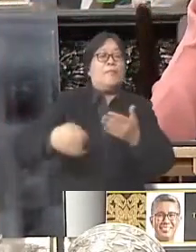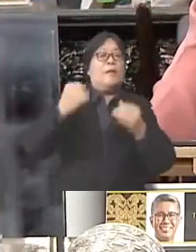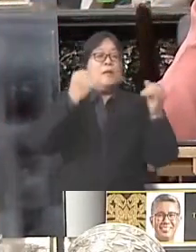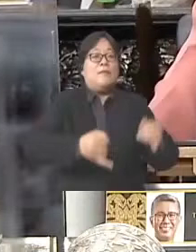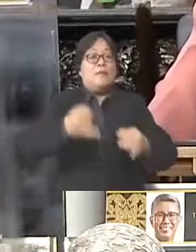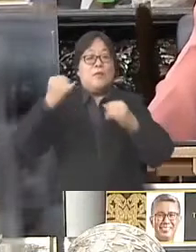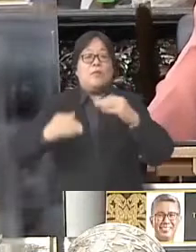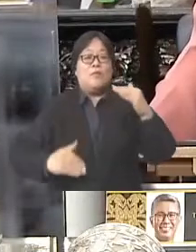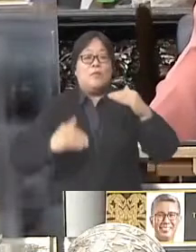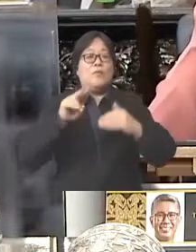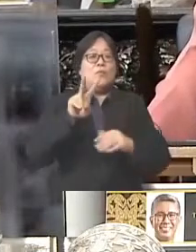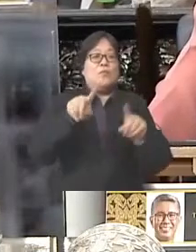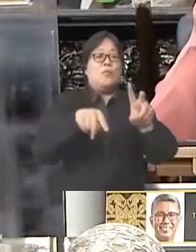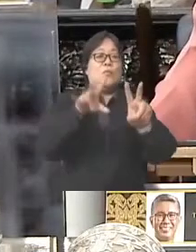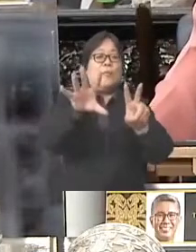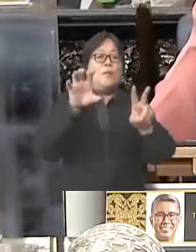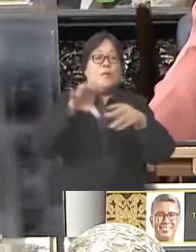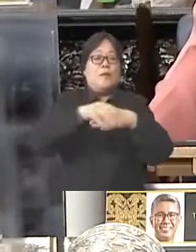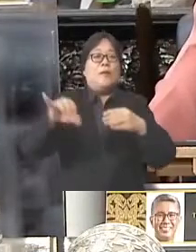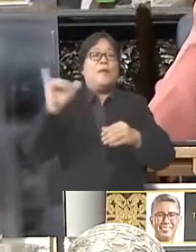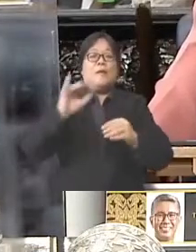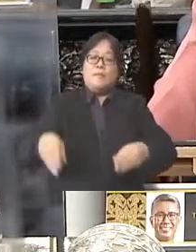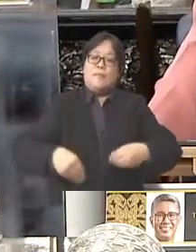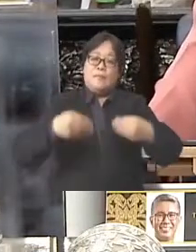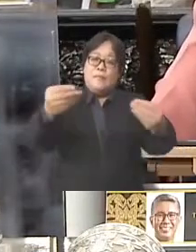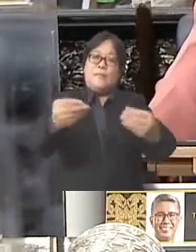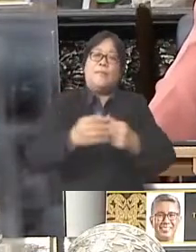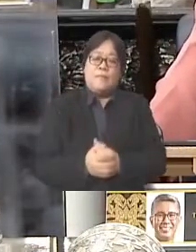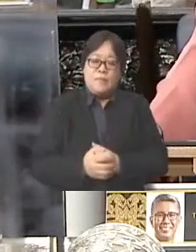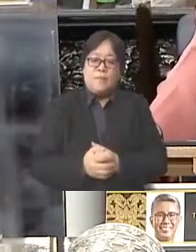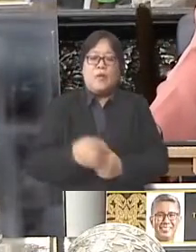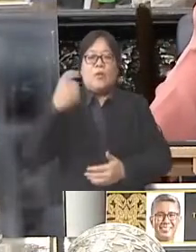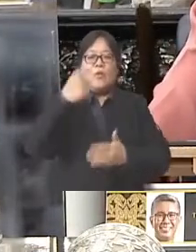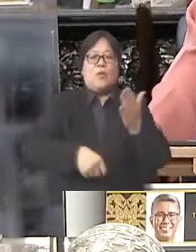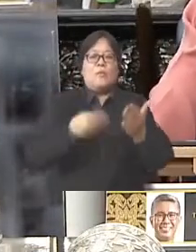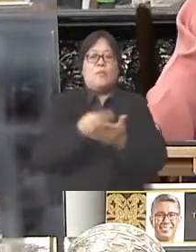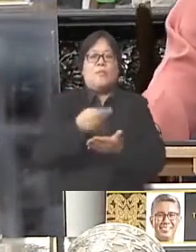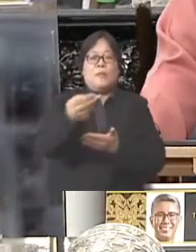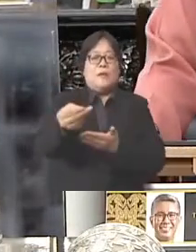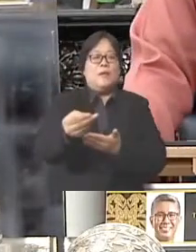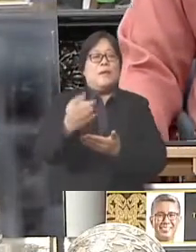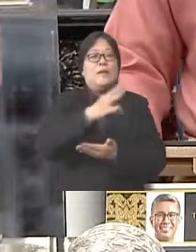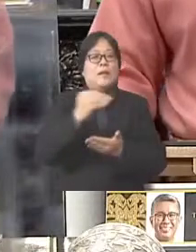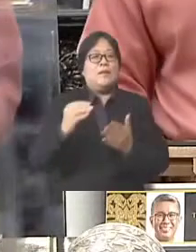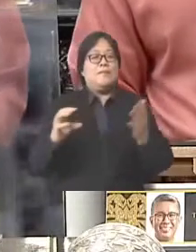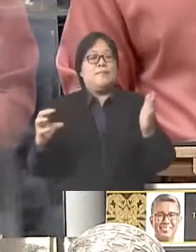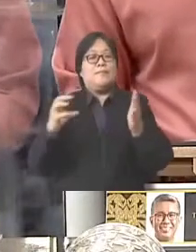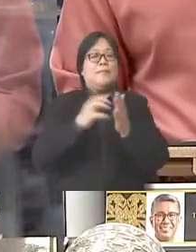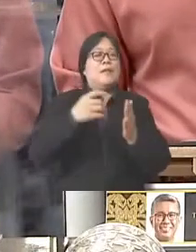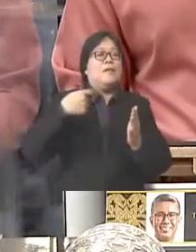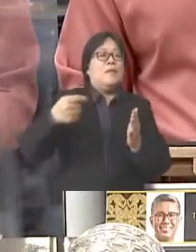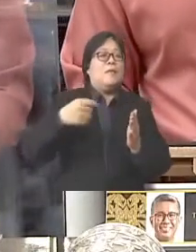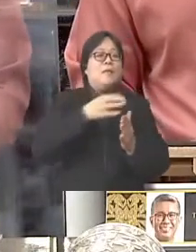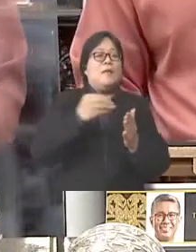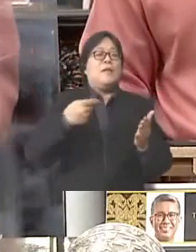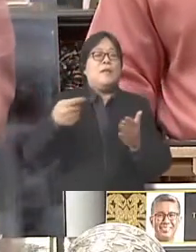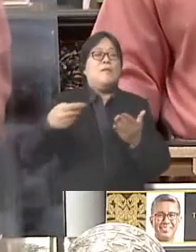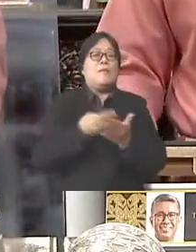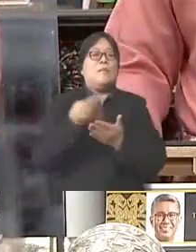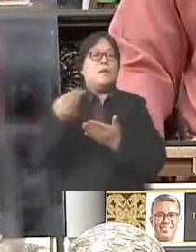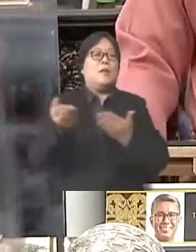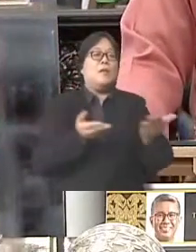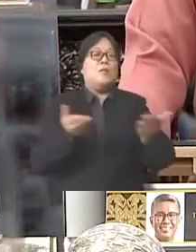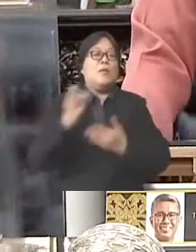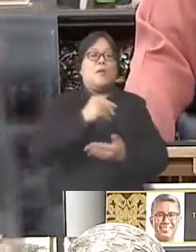pendapatan individu sehingga 2.500 link-nya juga turut diberikan ke atas pembelian dan pemasangan sewaan dan sewa-beli